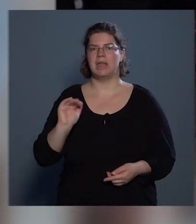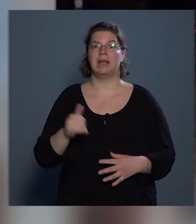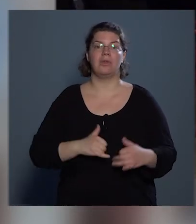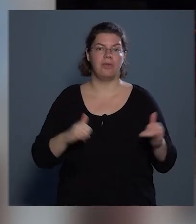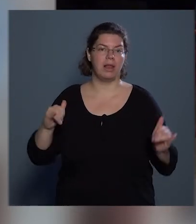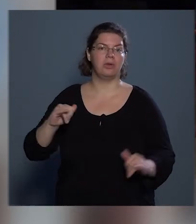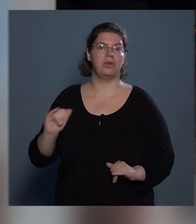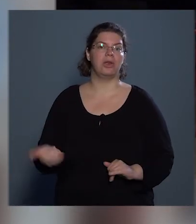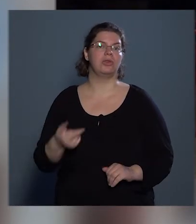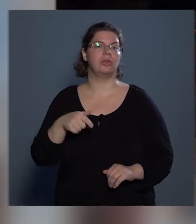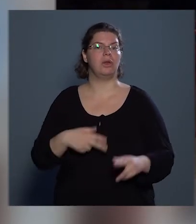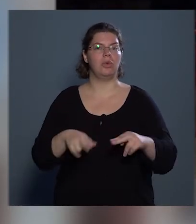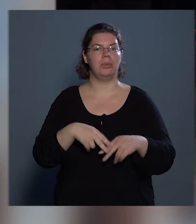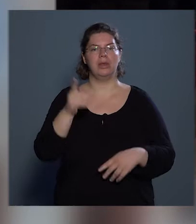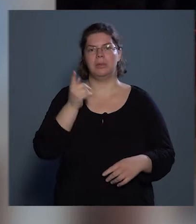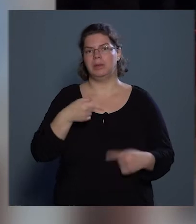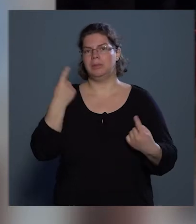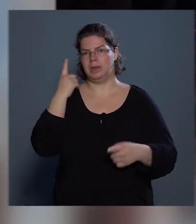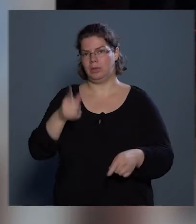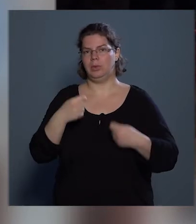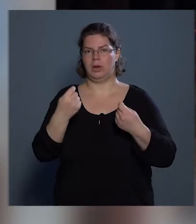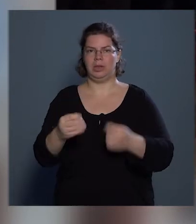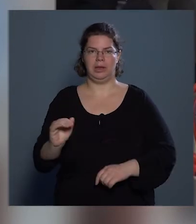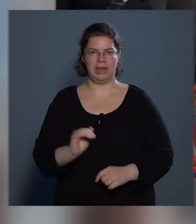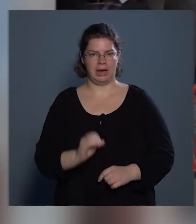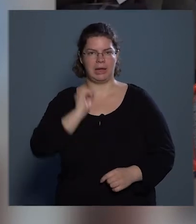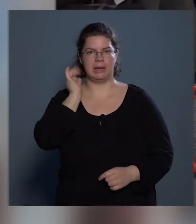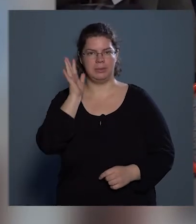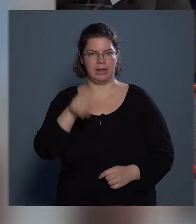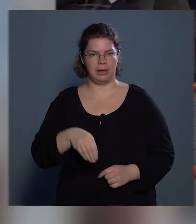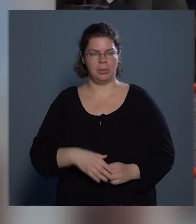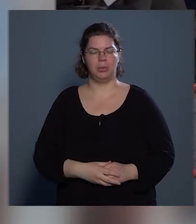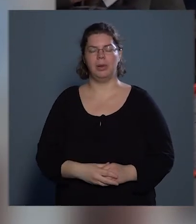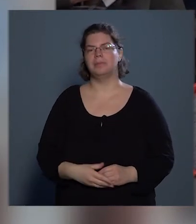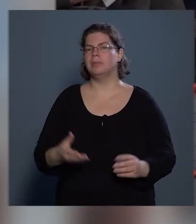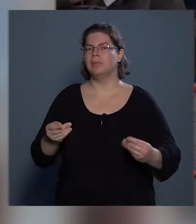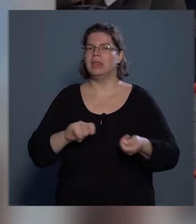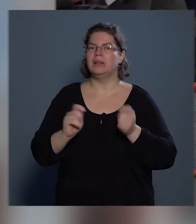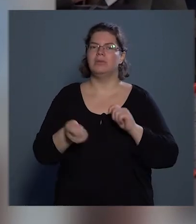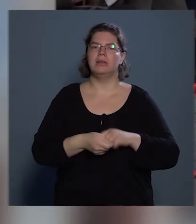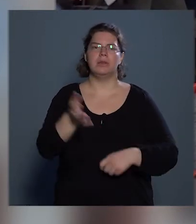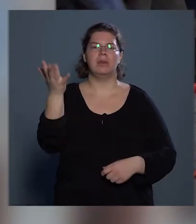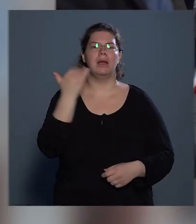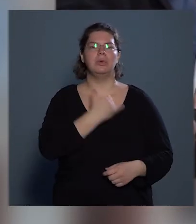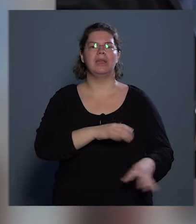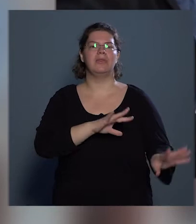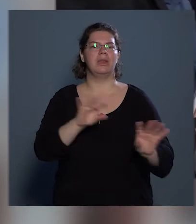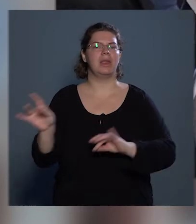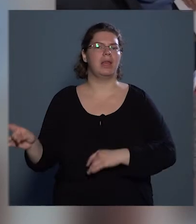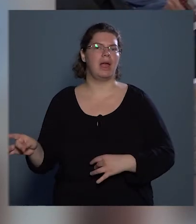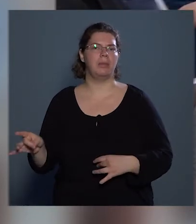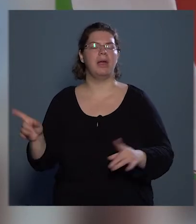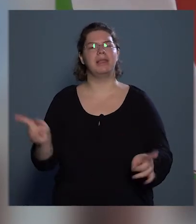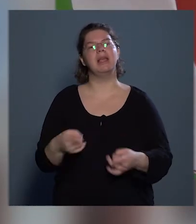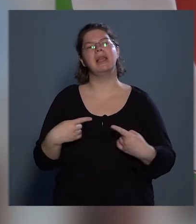az a többlet, amit mi tudunk adni a gyerekeknek a mindennapokban. Mennyit változott az elmúlt évtizedekben az énekzene oktatás, és